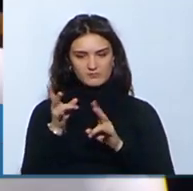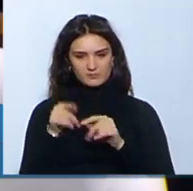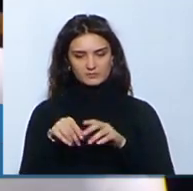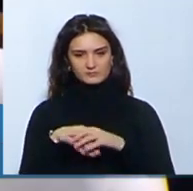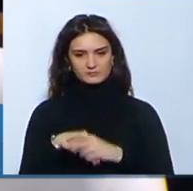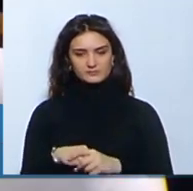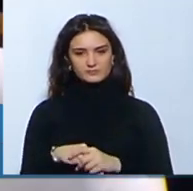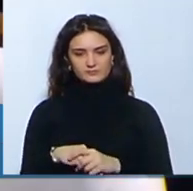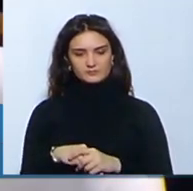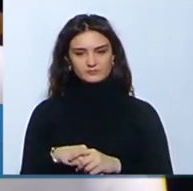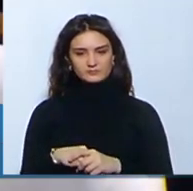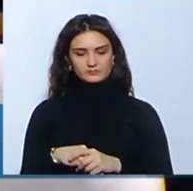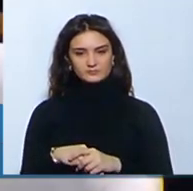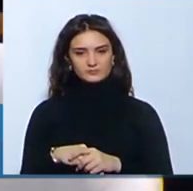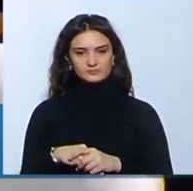ქვეშ?